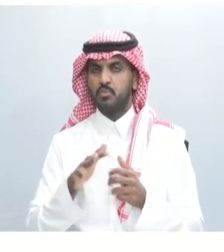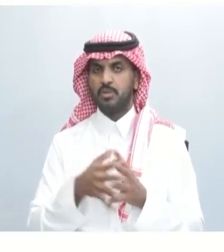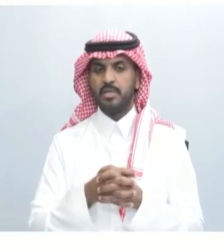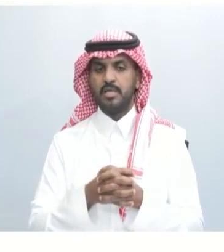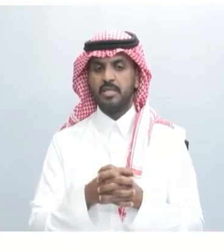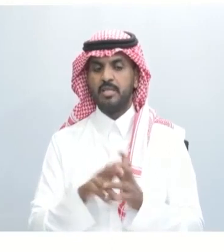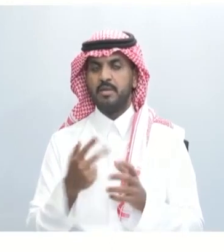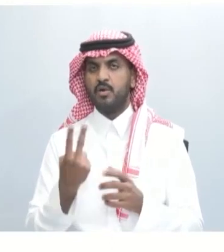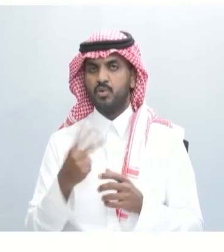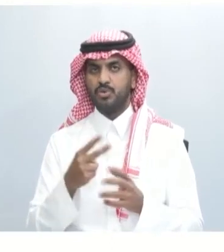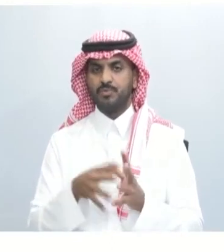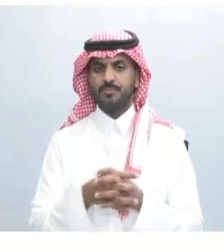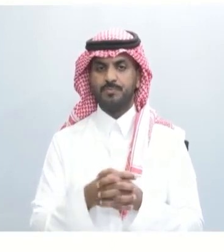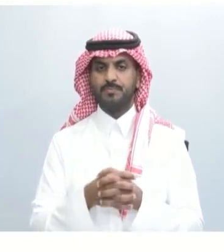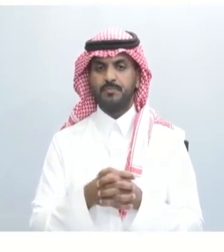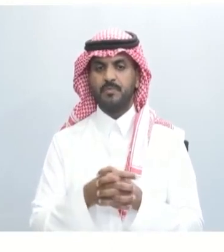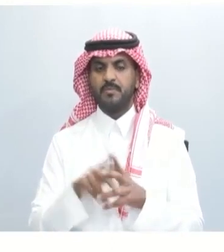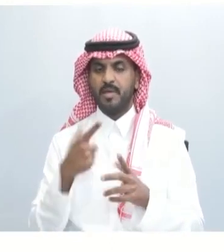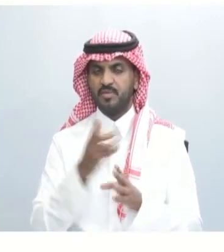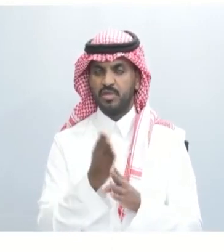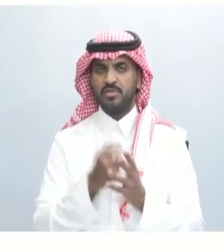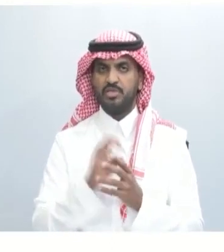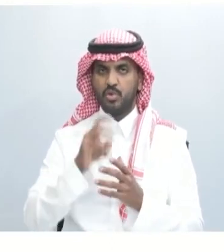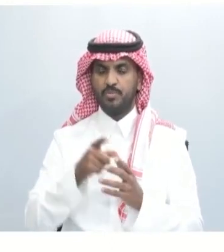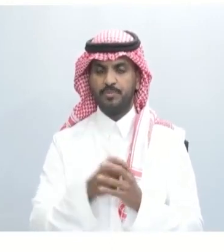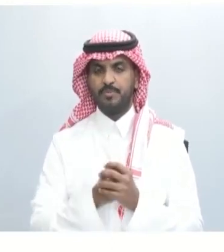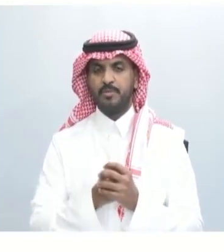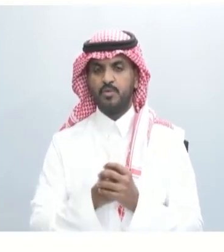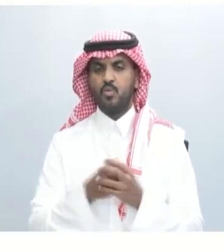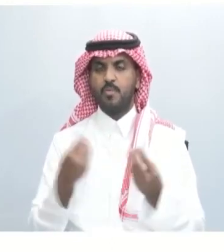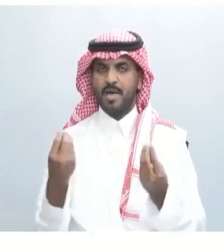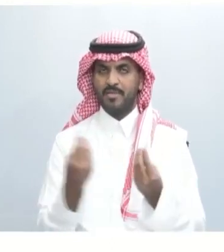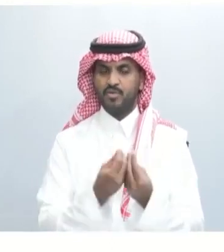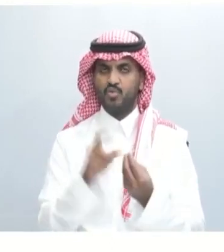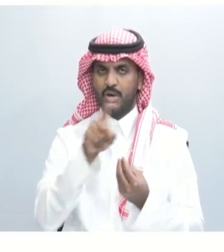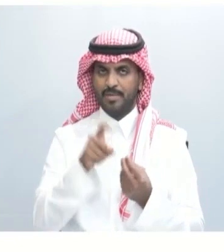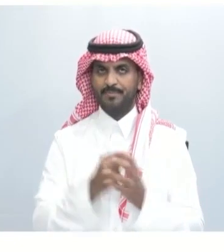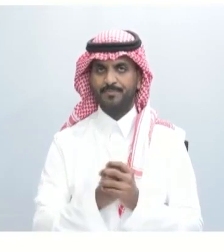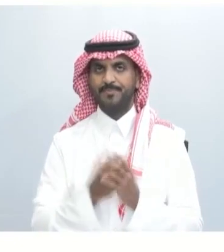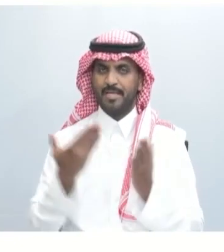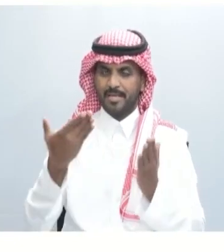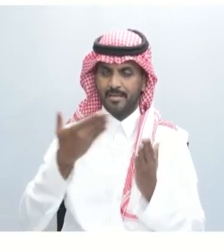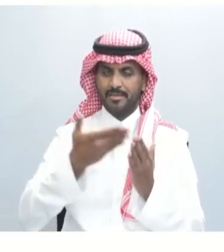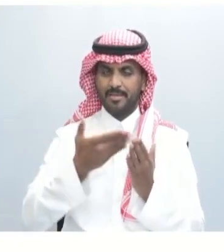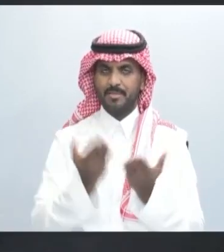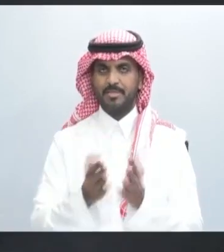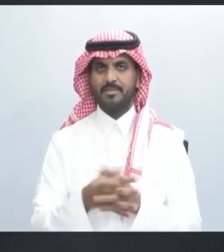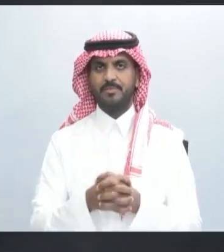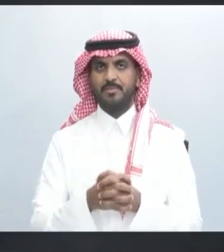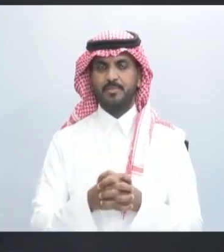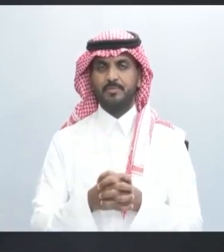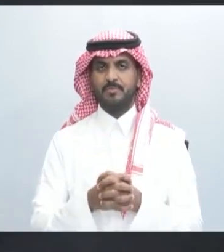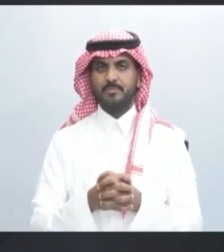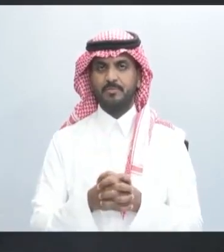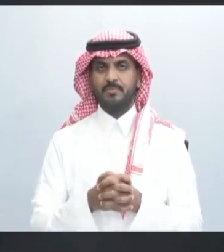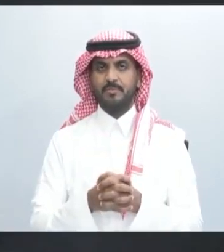ثمانيه والعدد عشرون اذا بهذا الشكل نكون اجبنا ومع هذا السؤال ابنائي وبناتنا نكون وصلنا لختام درسنا